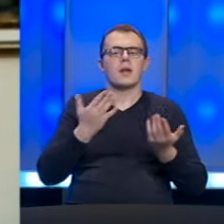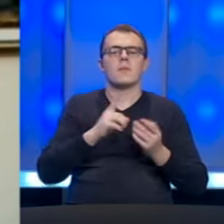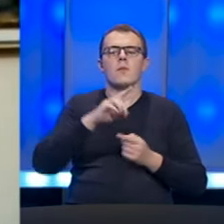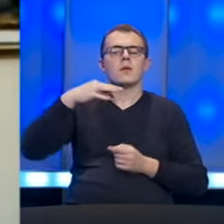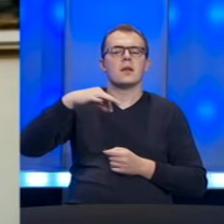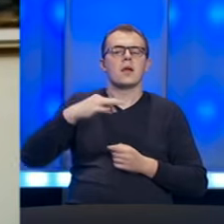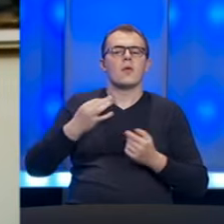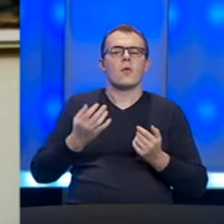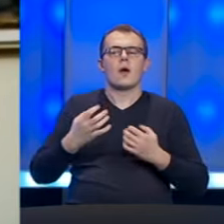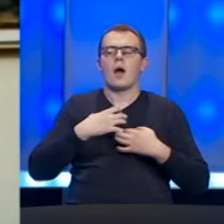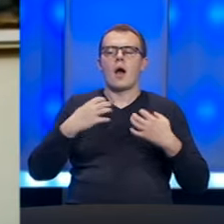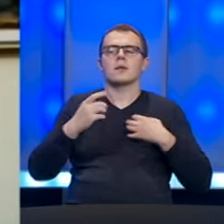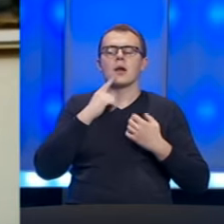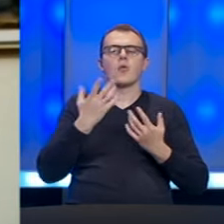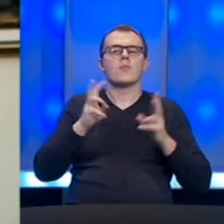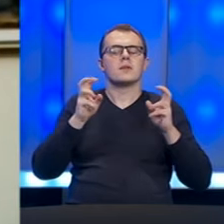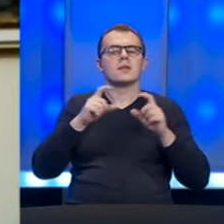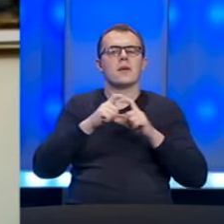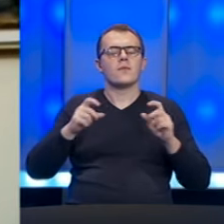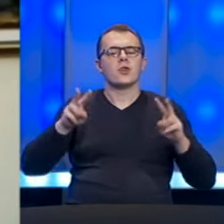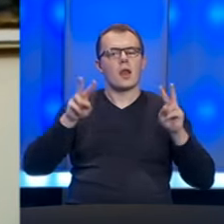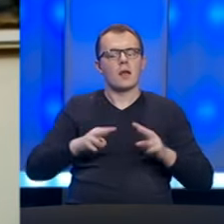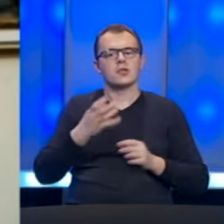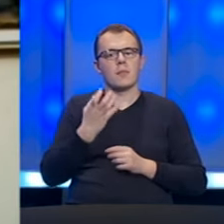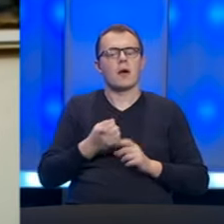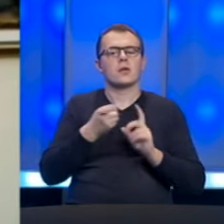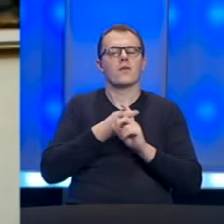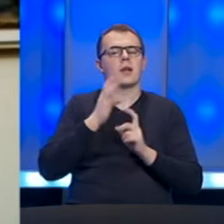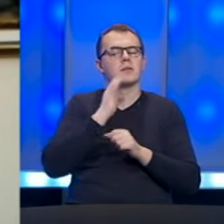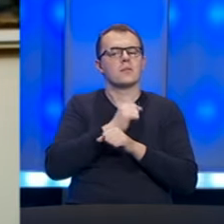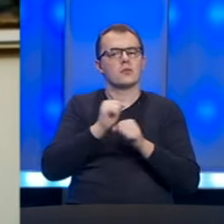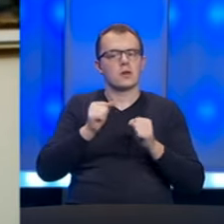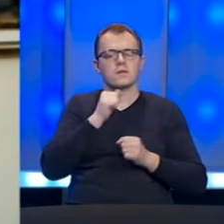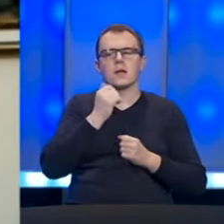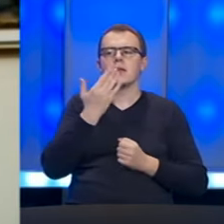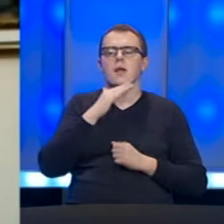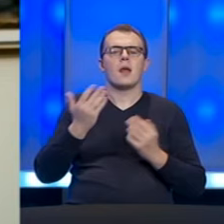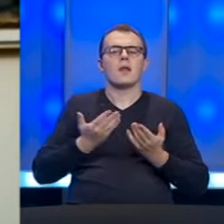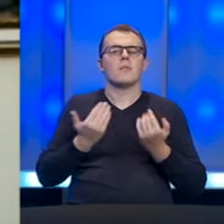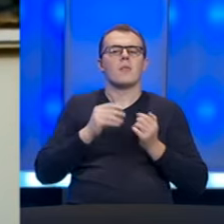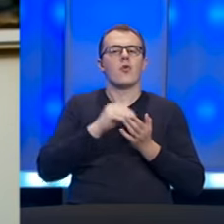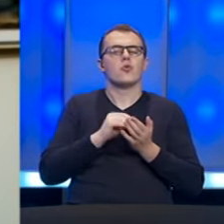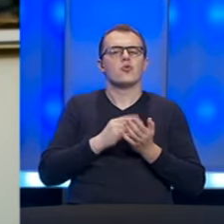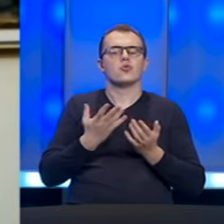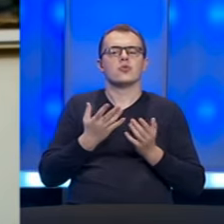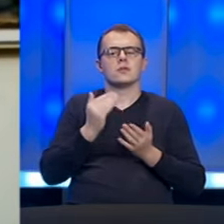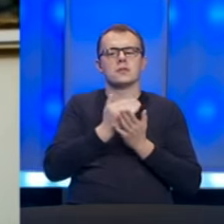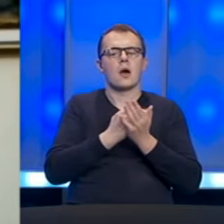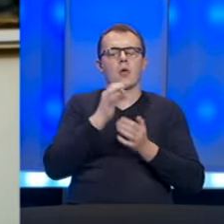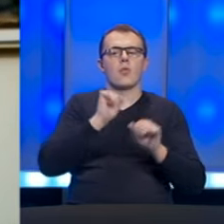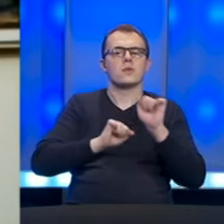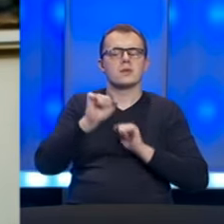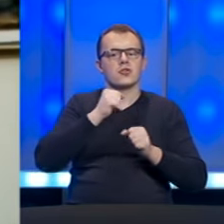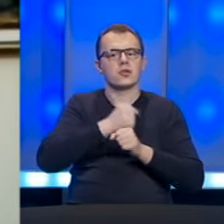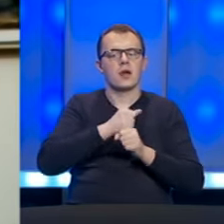jednog drugog akta kojima se definiše najniža plata u Federaciji Bosne i Hercegovine, da nemamo još usvojen zakon o zaštiti na